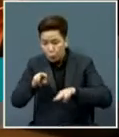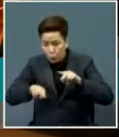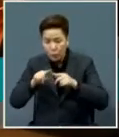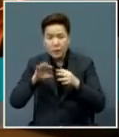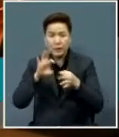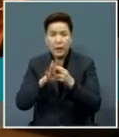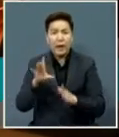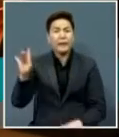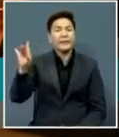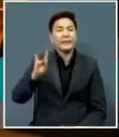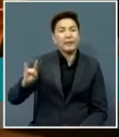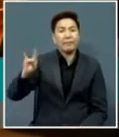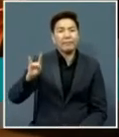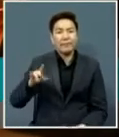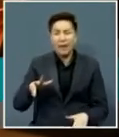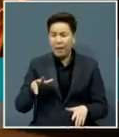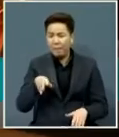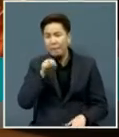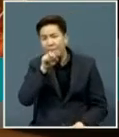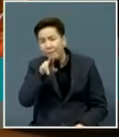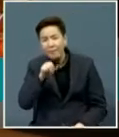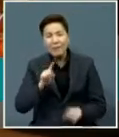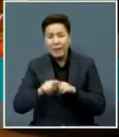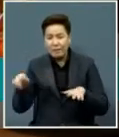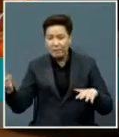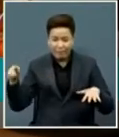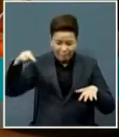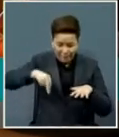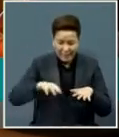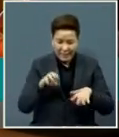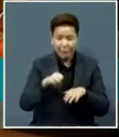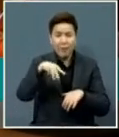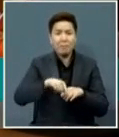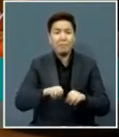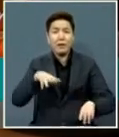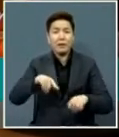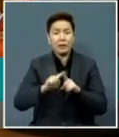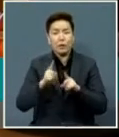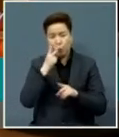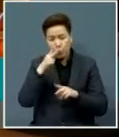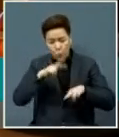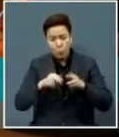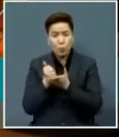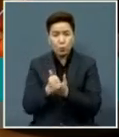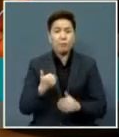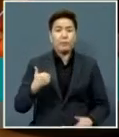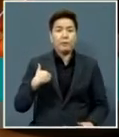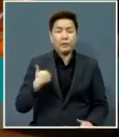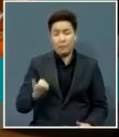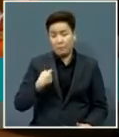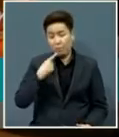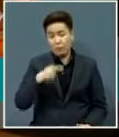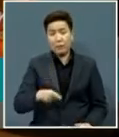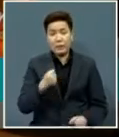กันสัตว์นะครับที่จะมีสัตว์เลื้อยคลานเลื้อยเข้าในภายในระบบจ่ายของระบบไฟฟ้าทำให้เกิดปัญหาเนี่ยทางไฟฟ้าเขาก็ช่วยเราดูแลด้วยนะครับก็ยืนยันว่า